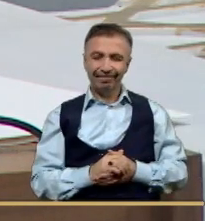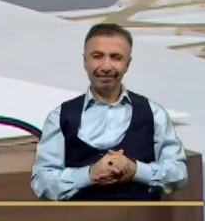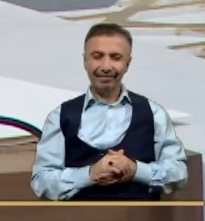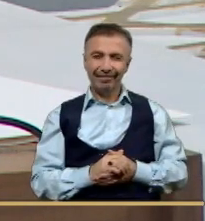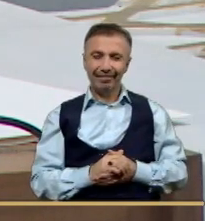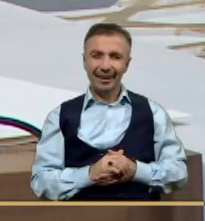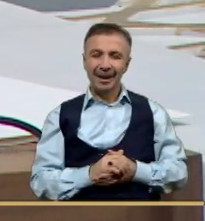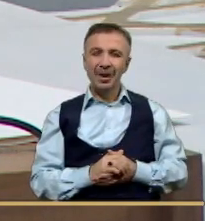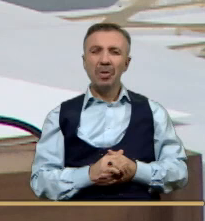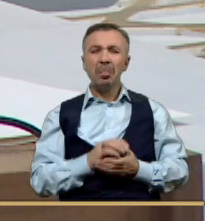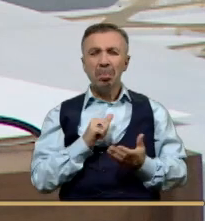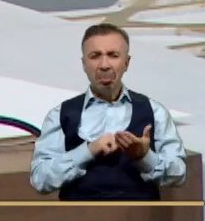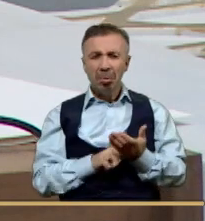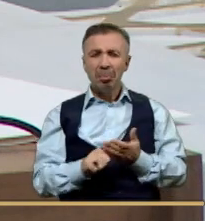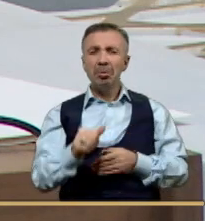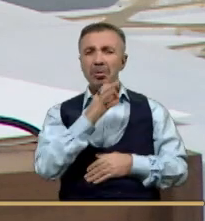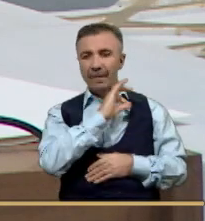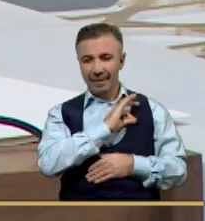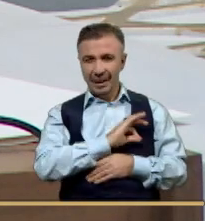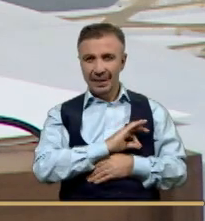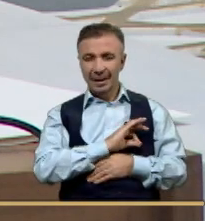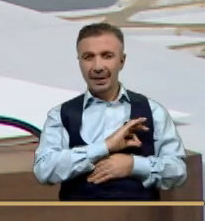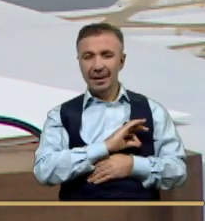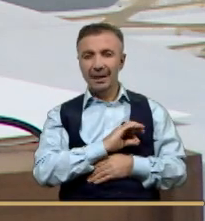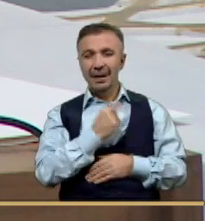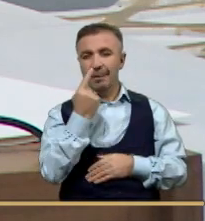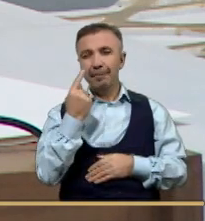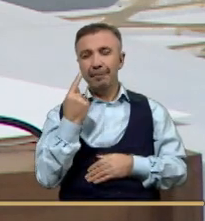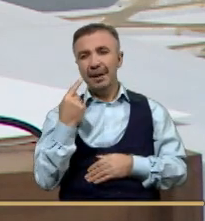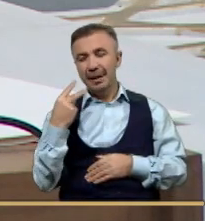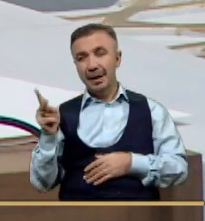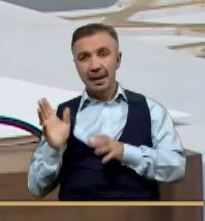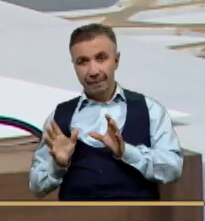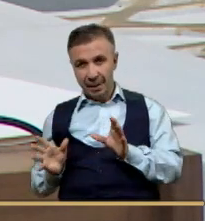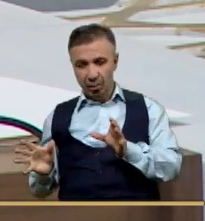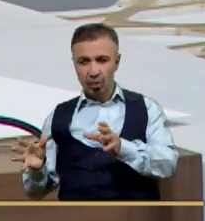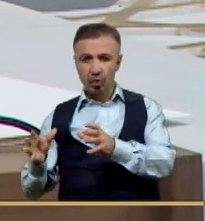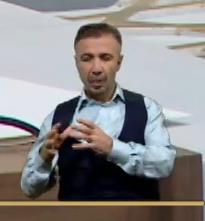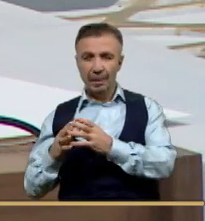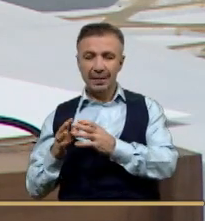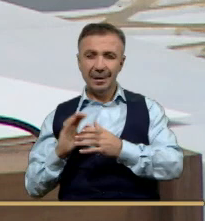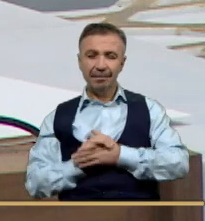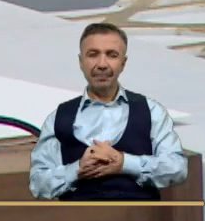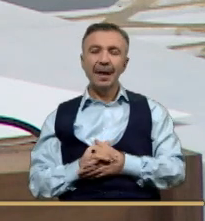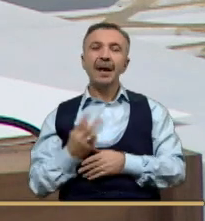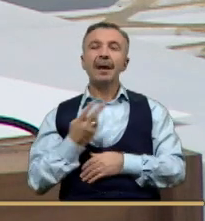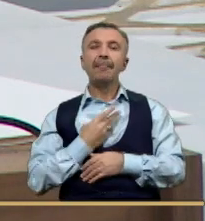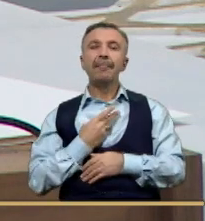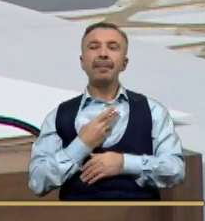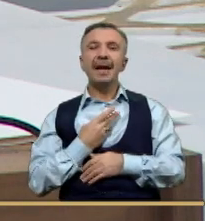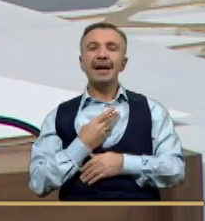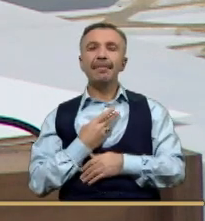Bütün menfaatları bir tarafa toplasanız benim Mehmetciğimin